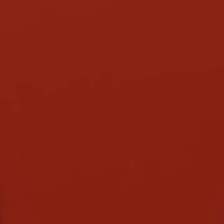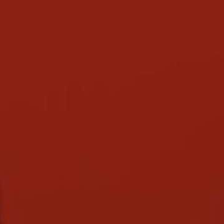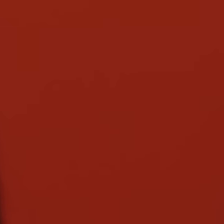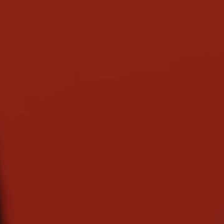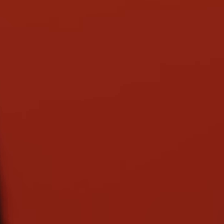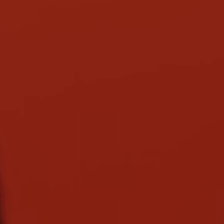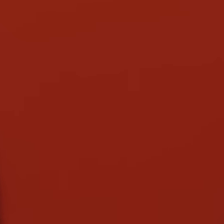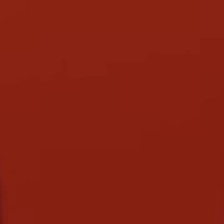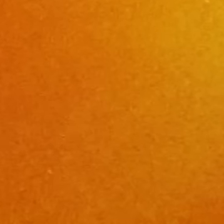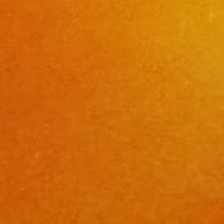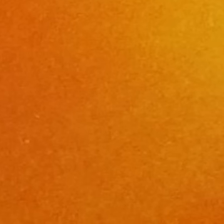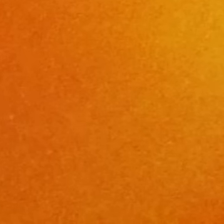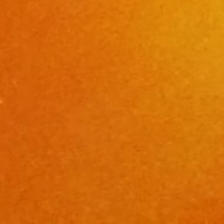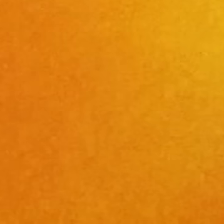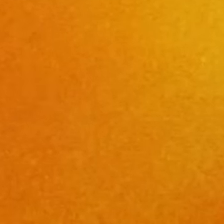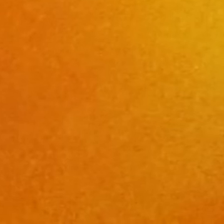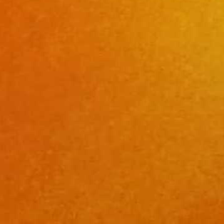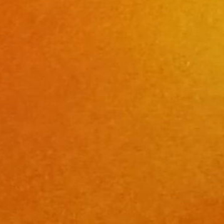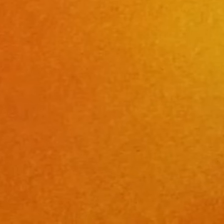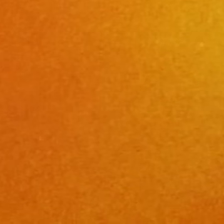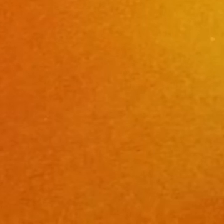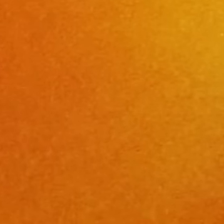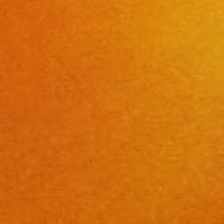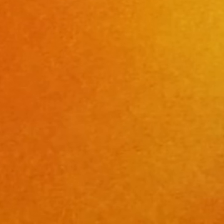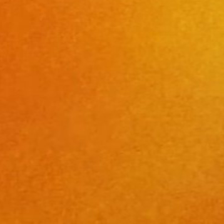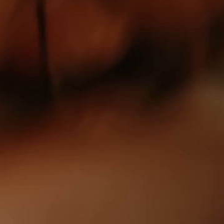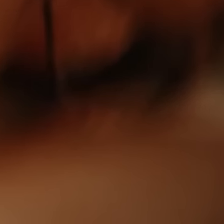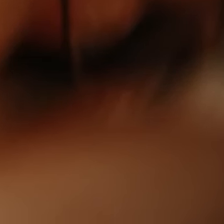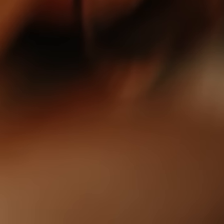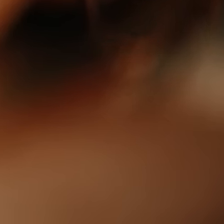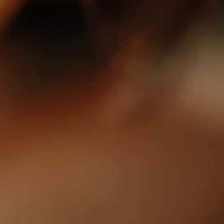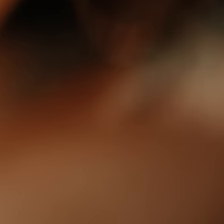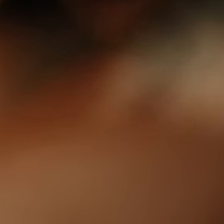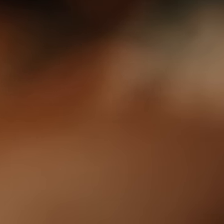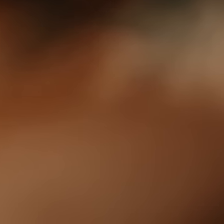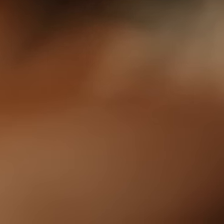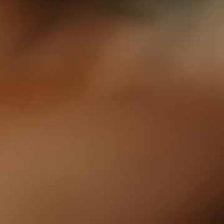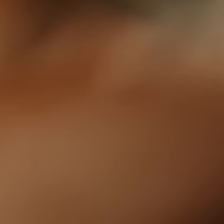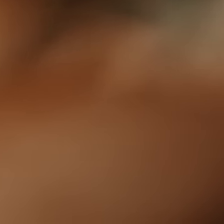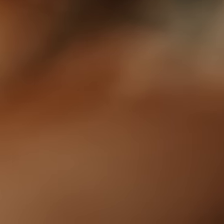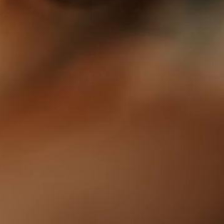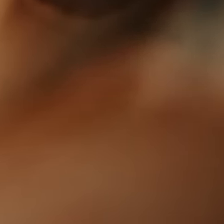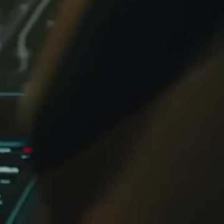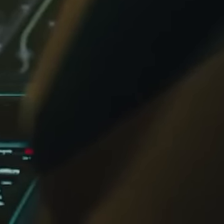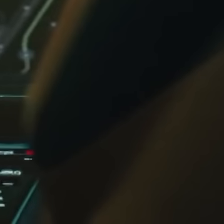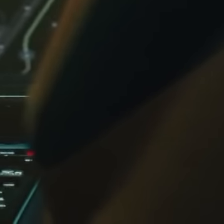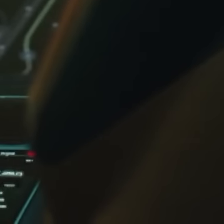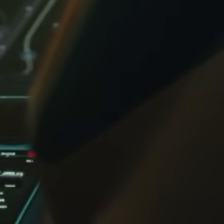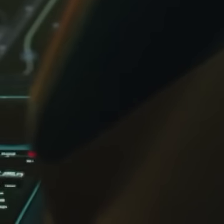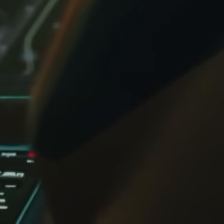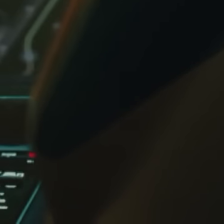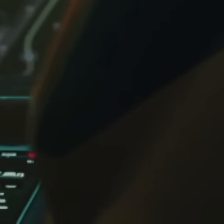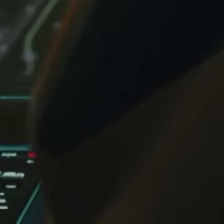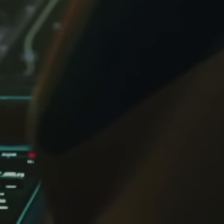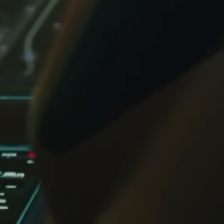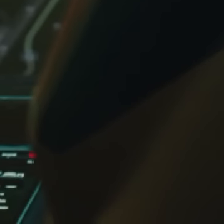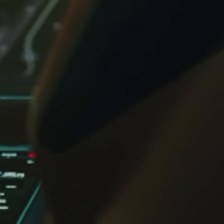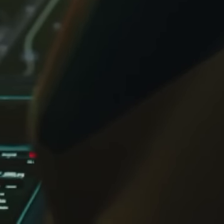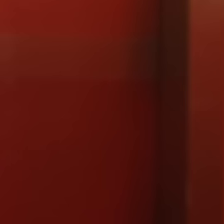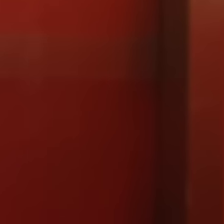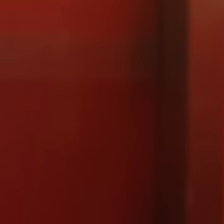캐럿을 몰랐다면 놓칠 뻔한 할인이 무려 20%. 억울할 뻔. 캐럿은 가입하고